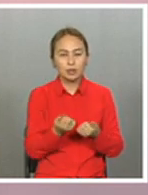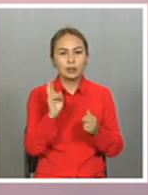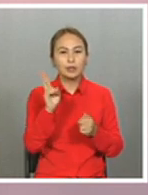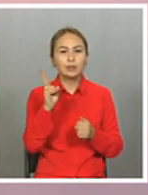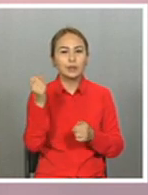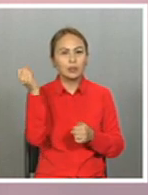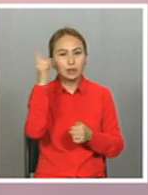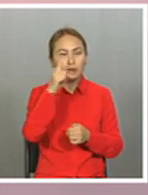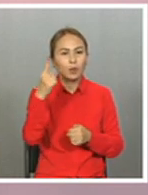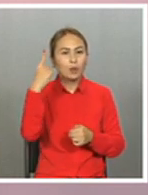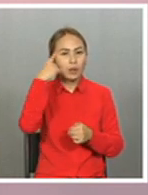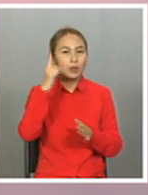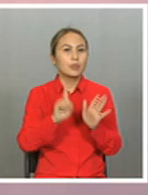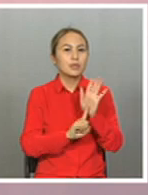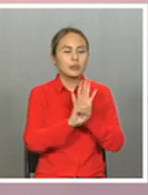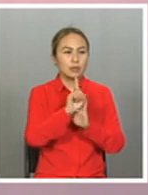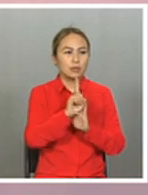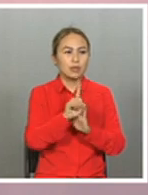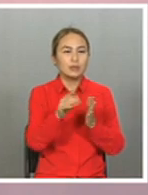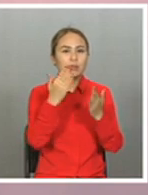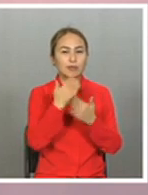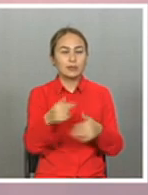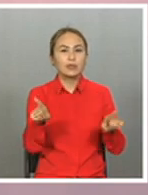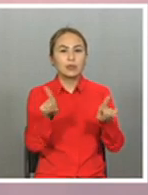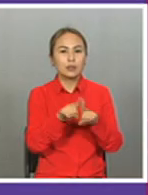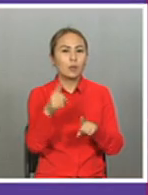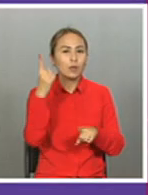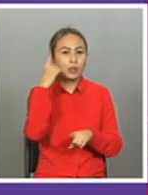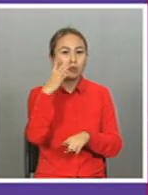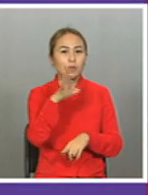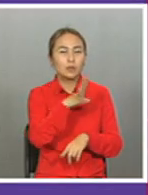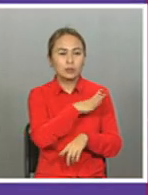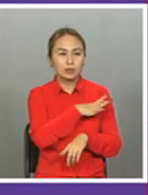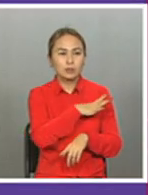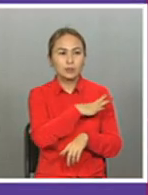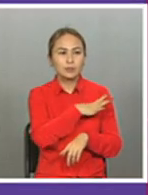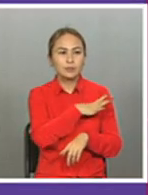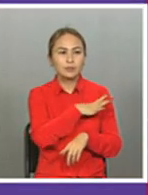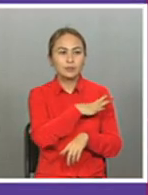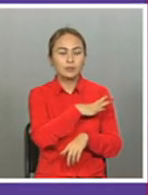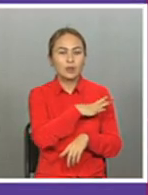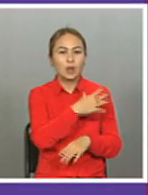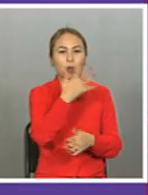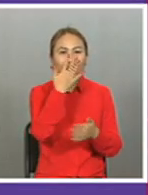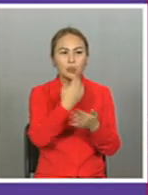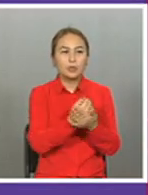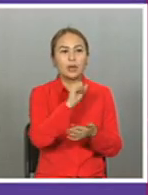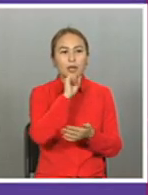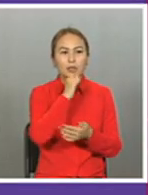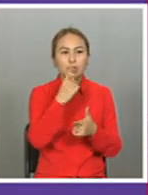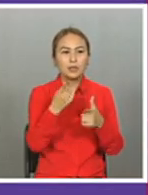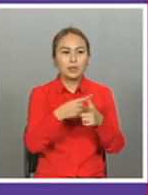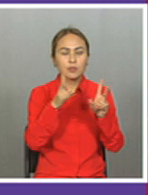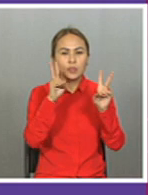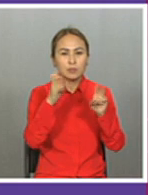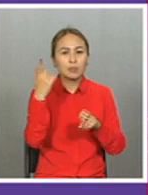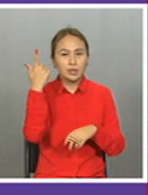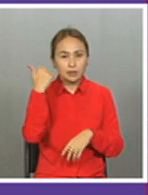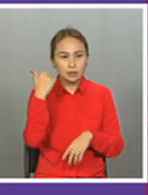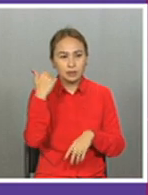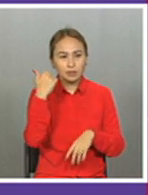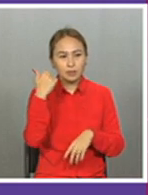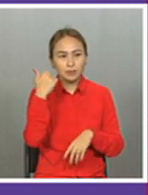екенін ойлана бастайды. Сендер де ойланып көрдіңдер ме? Өз аталарыңның есімдерін білесіңдер ме?